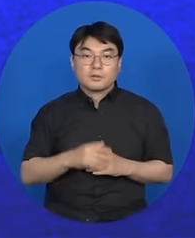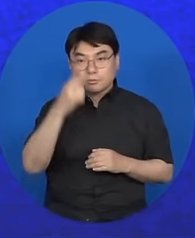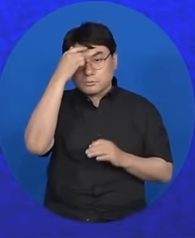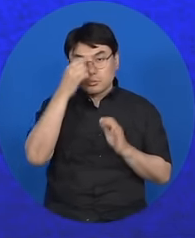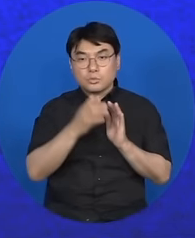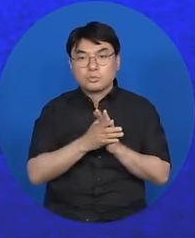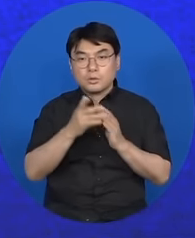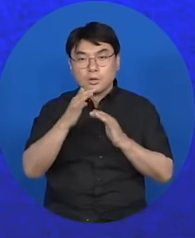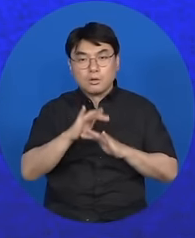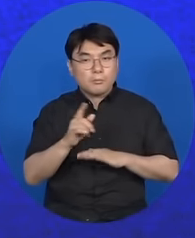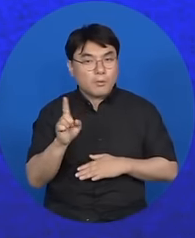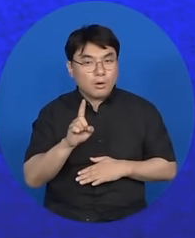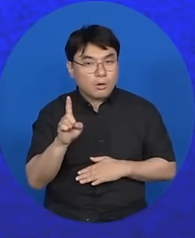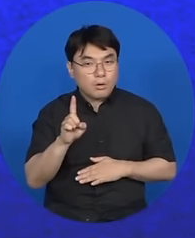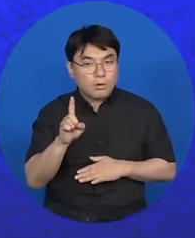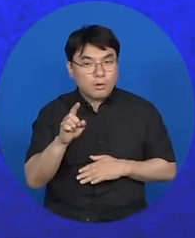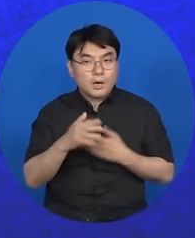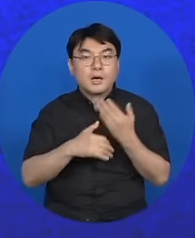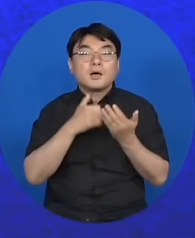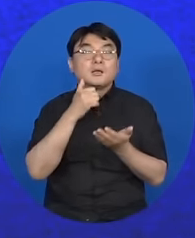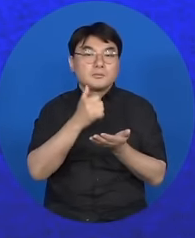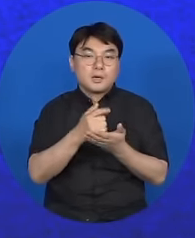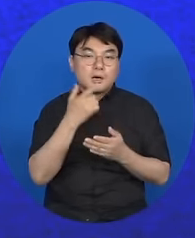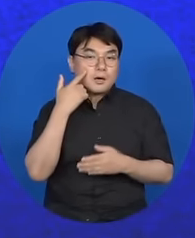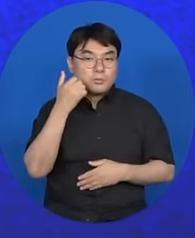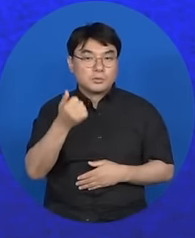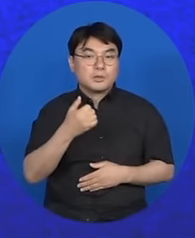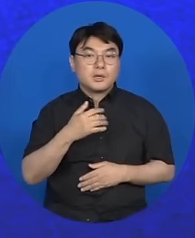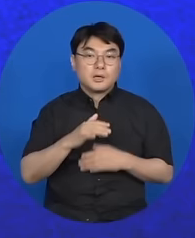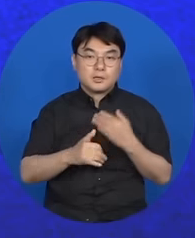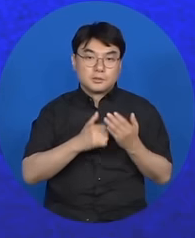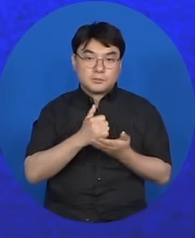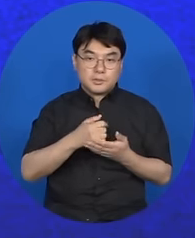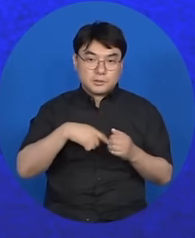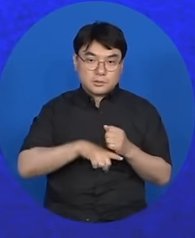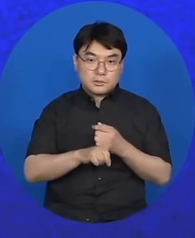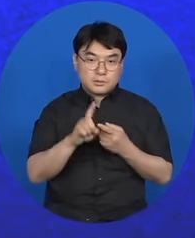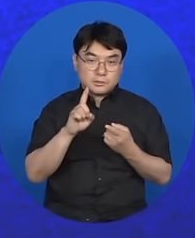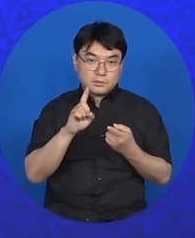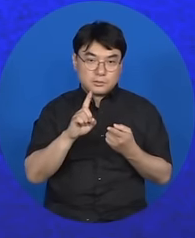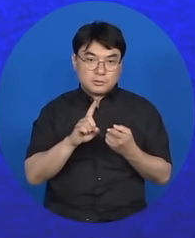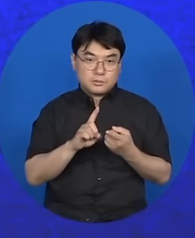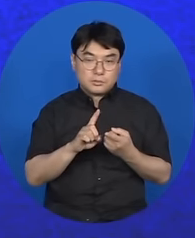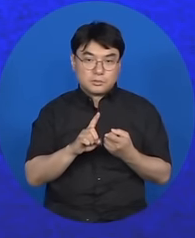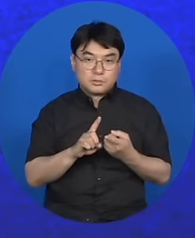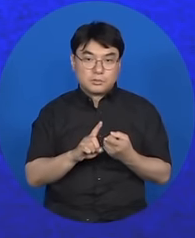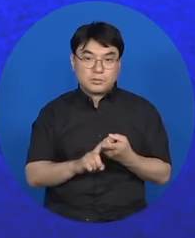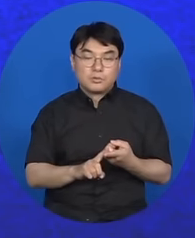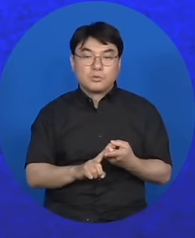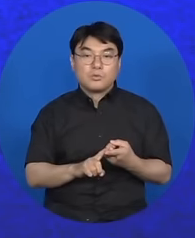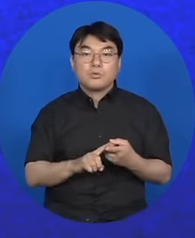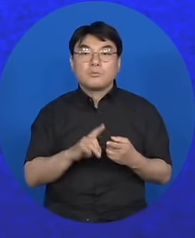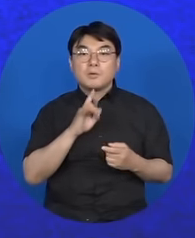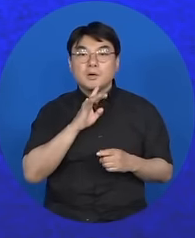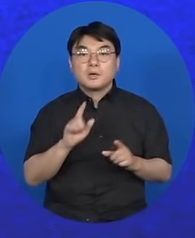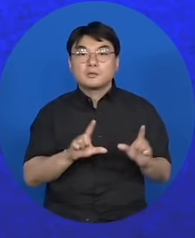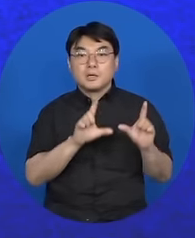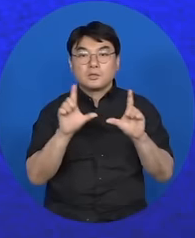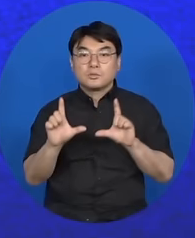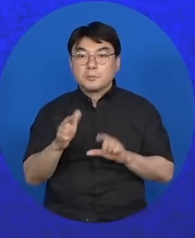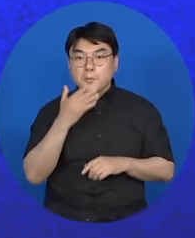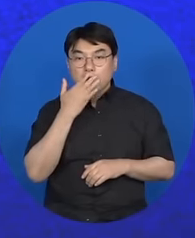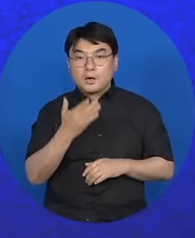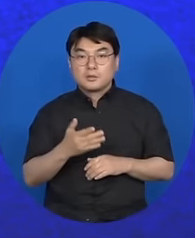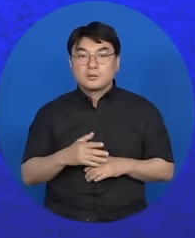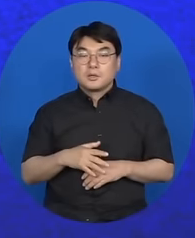하나님 아버지, 저는 하나님의 뜻대로 하지 않고서는 살아갈 수 없는 존재입니다. 아버지께서